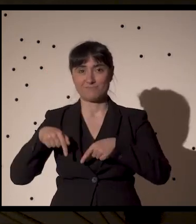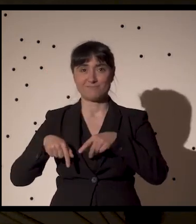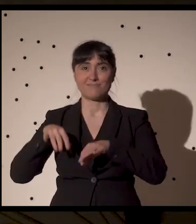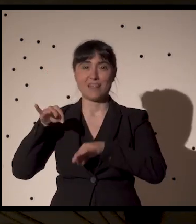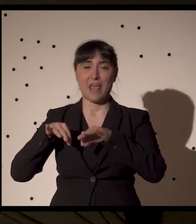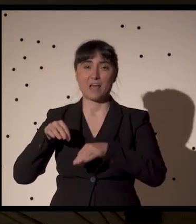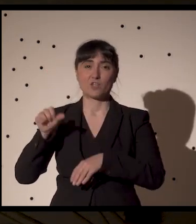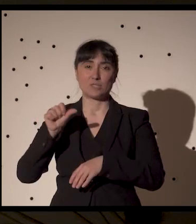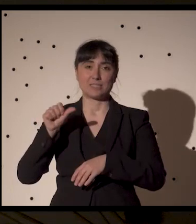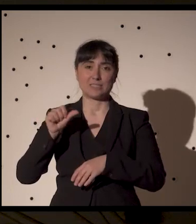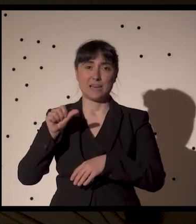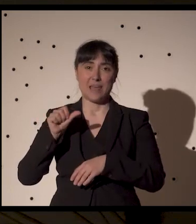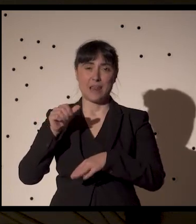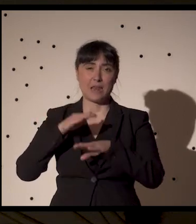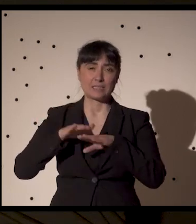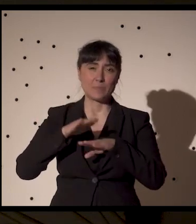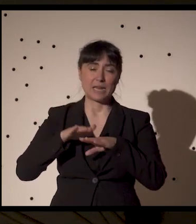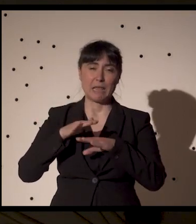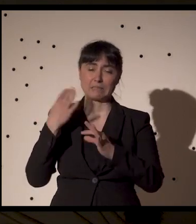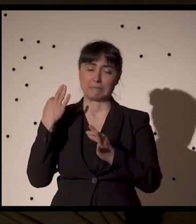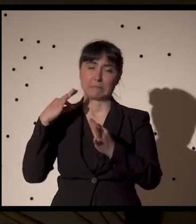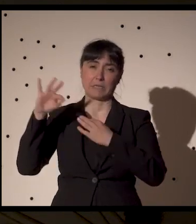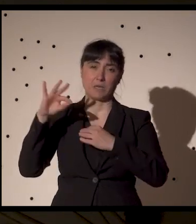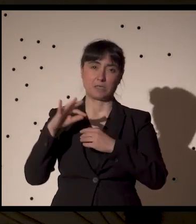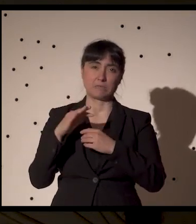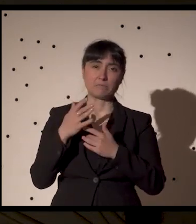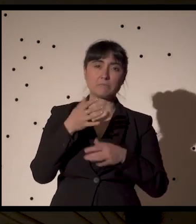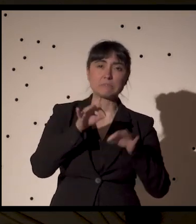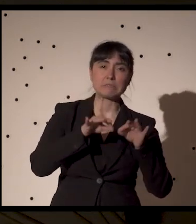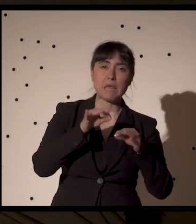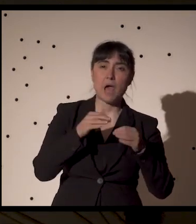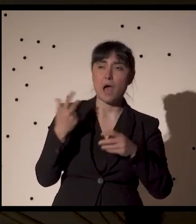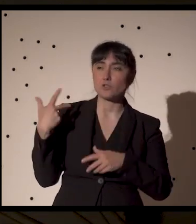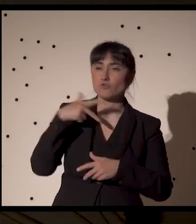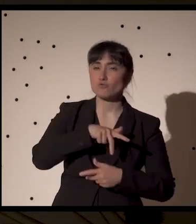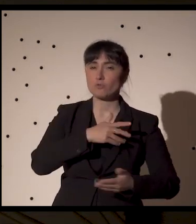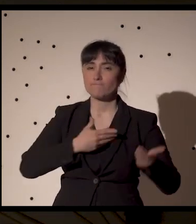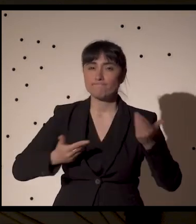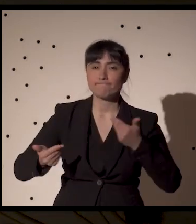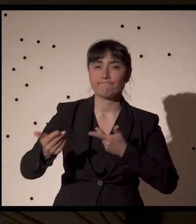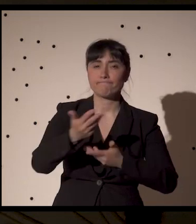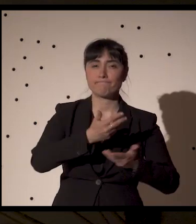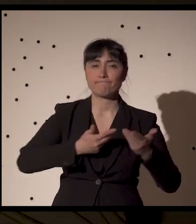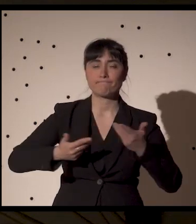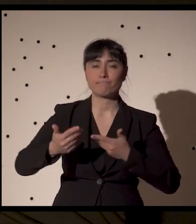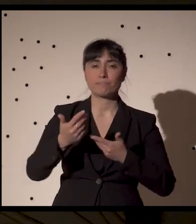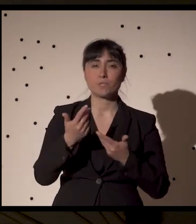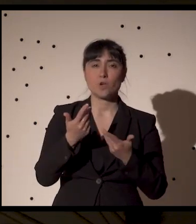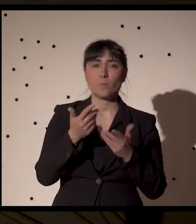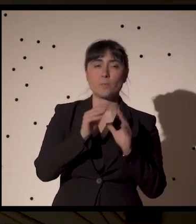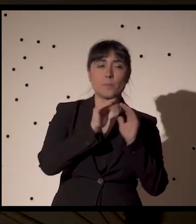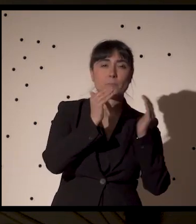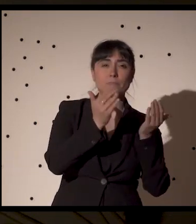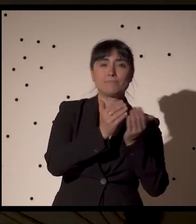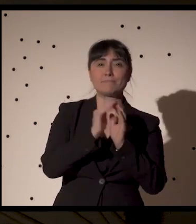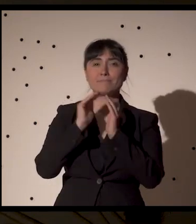straordinaria di teatro di interazione sociale di dialogo con degli universi